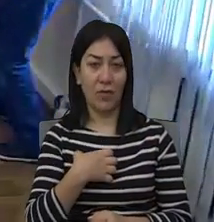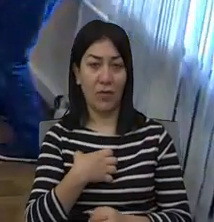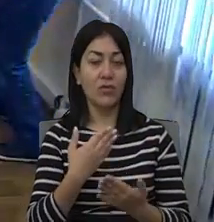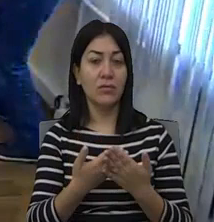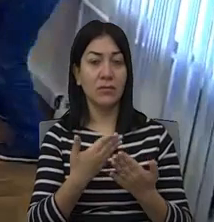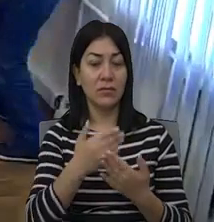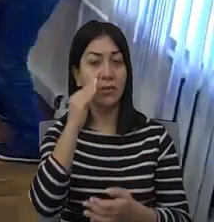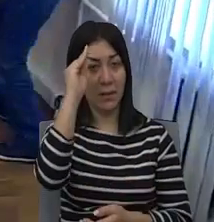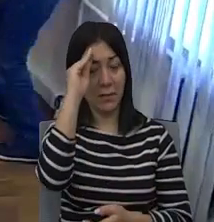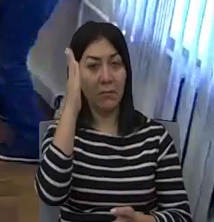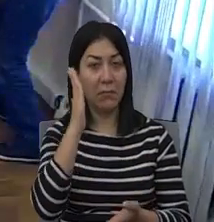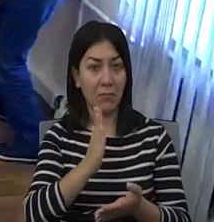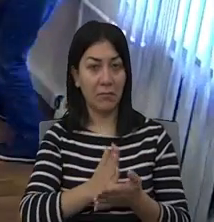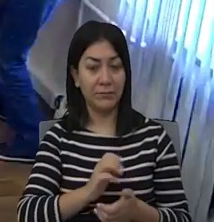նշանակություն։